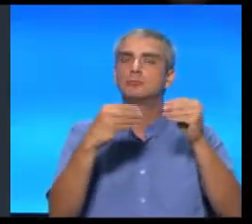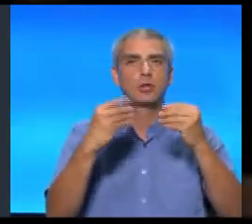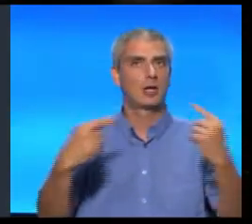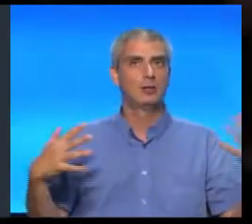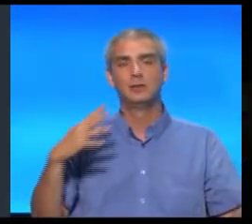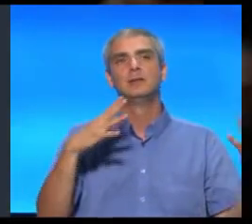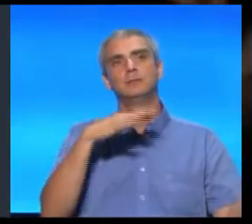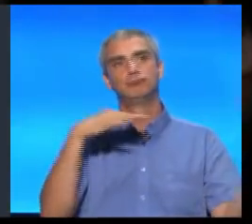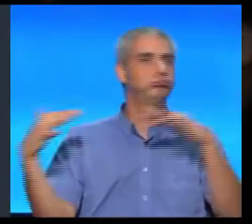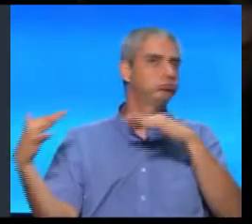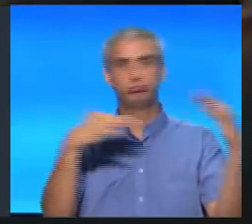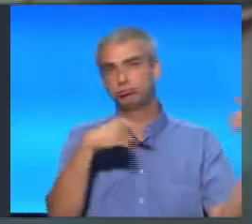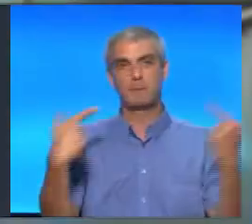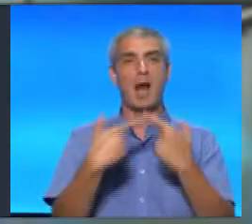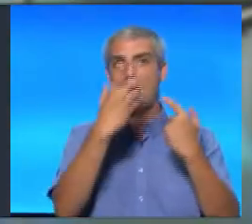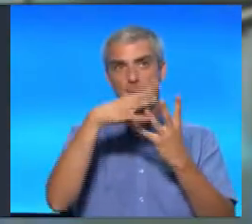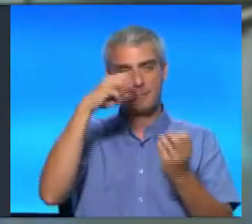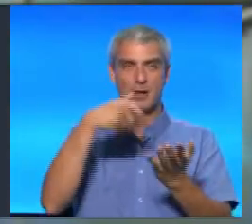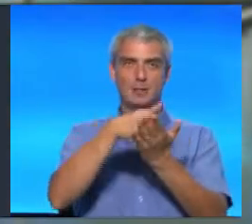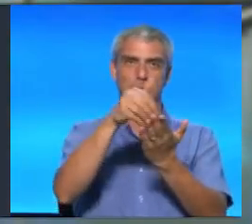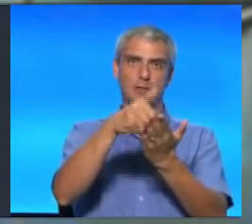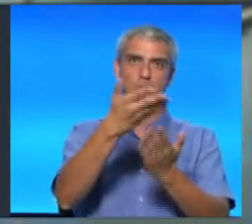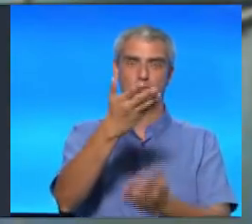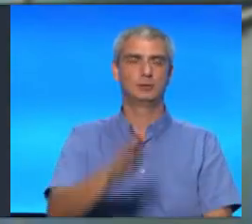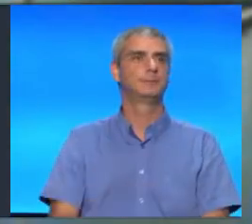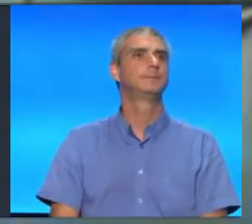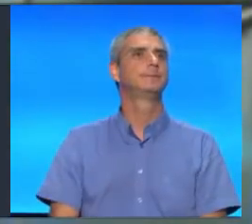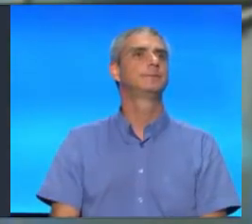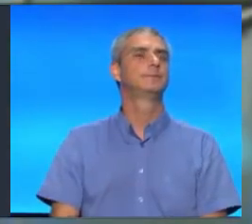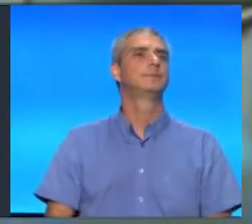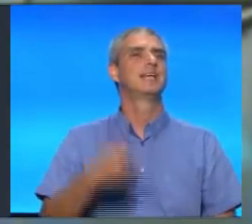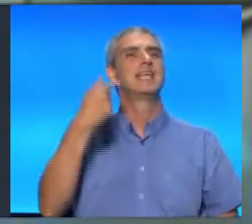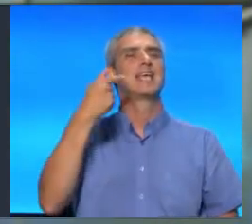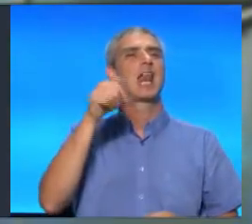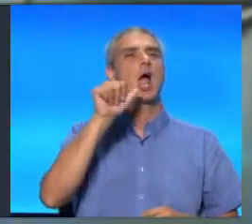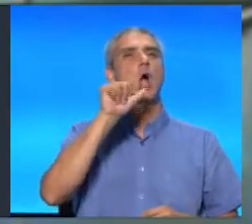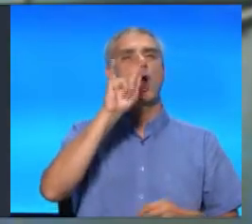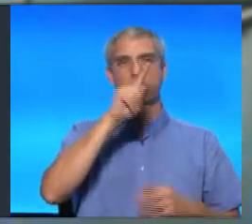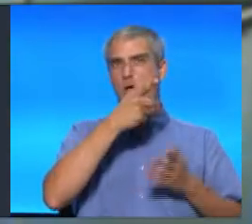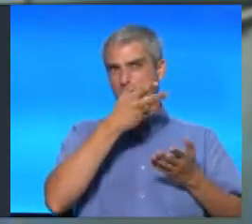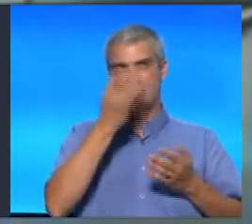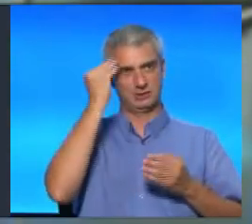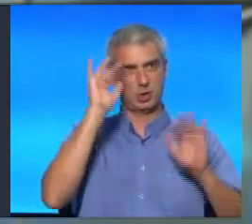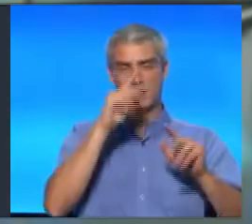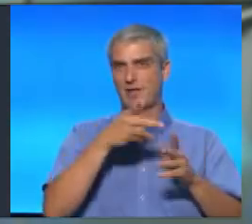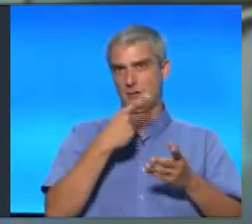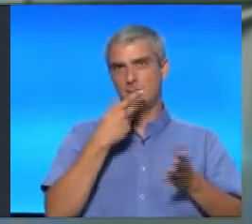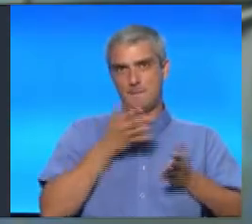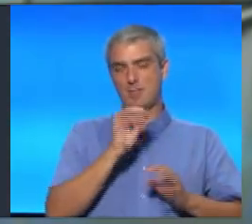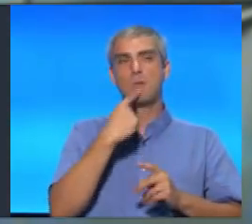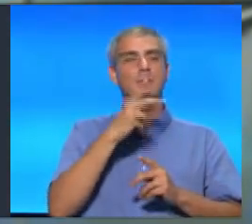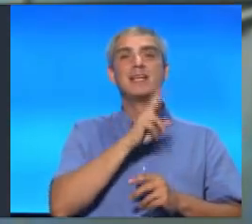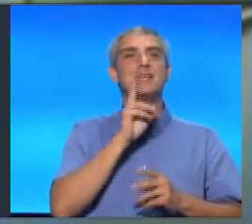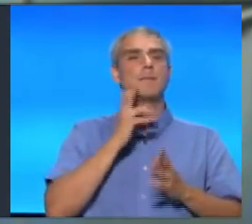היהודים בערד תימשך. בניה של גילה אוחיון זכה לברכה טוענים כי אימה מושפזה בשל דלקת